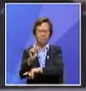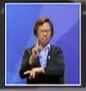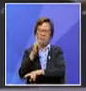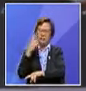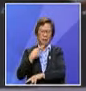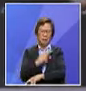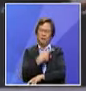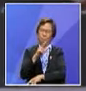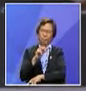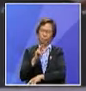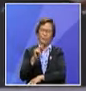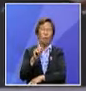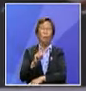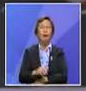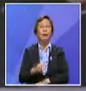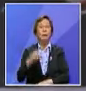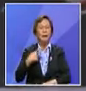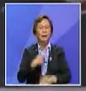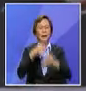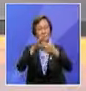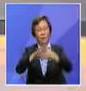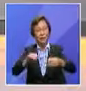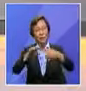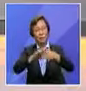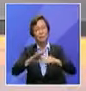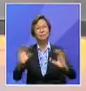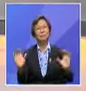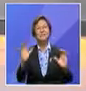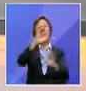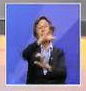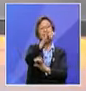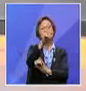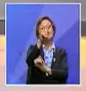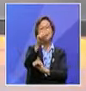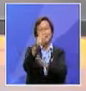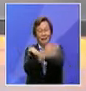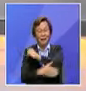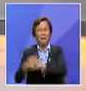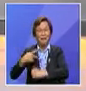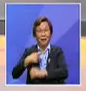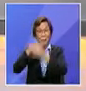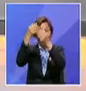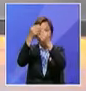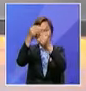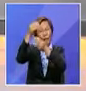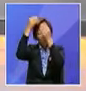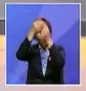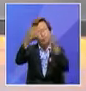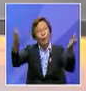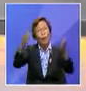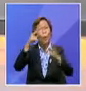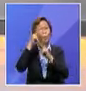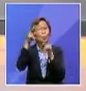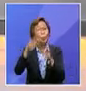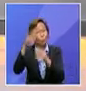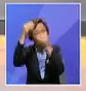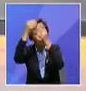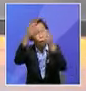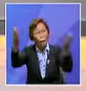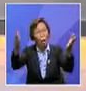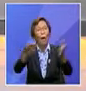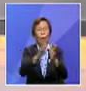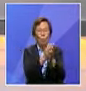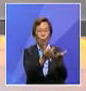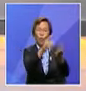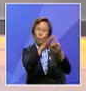tidak galakkan. Okey. Ya. Bukan saja kita bercerita tentang jata negara. Kalau boleh saya kongsikan bersama dengan para penonton juga. Buku ini juga